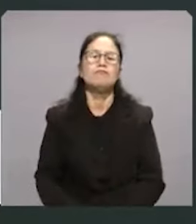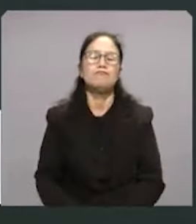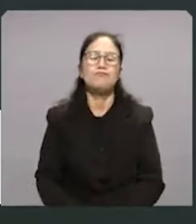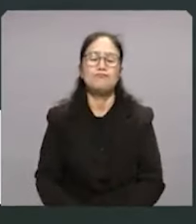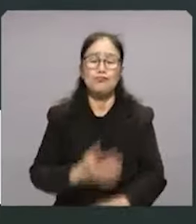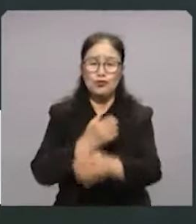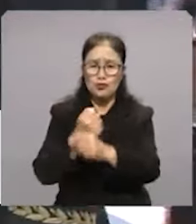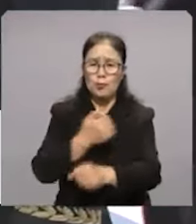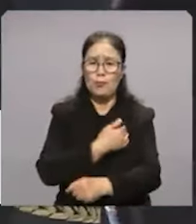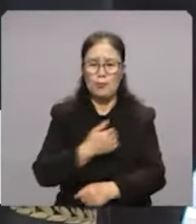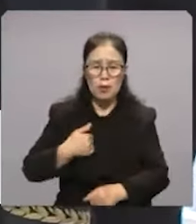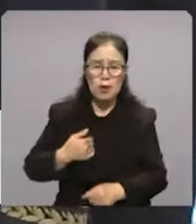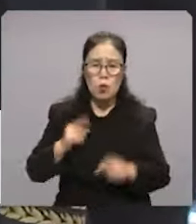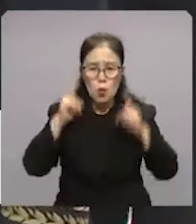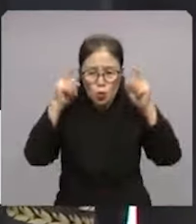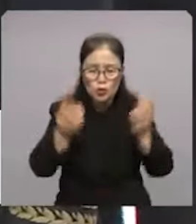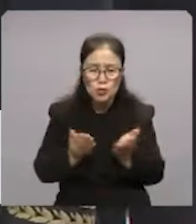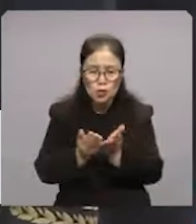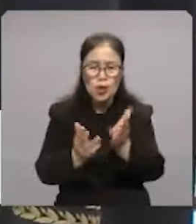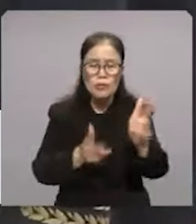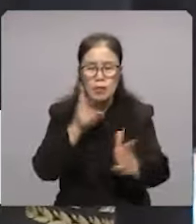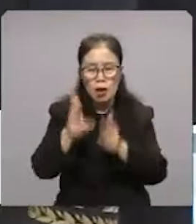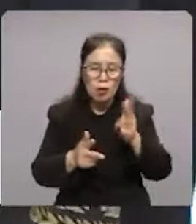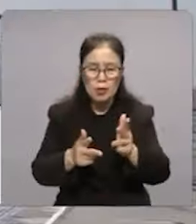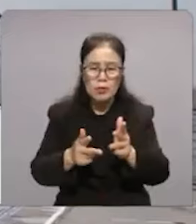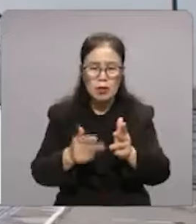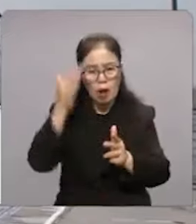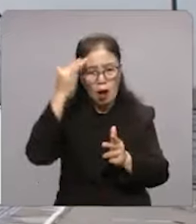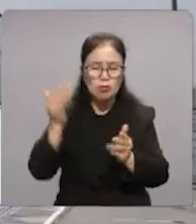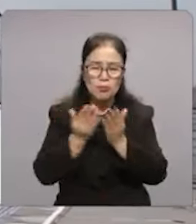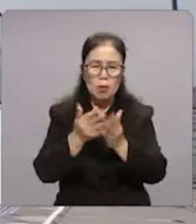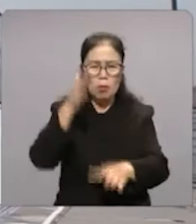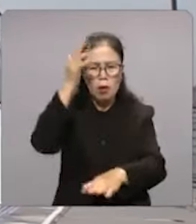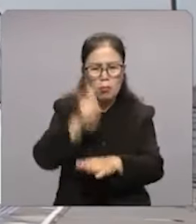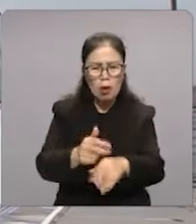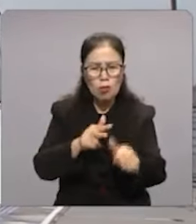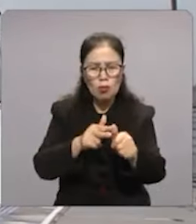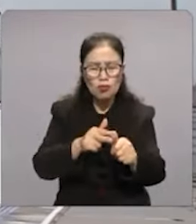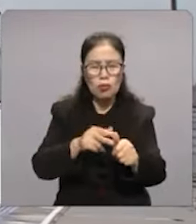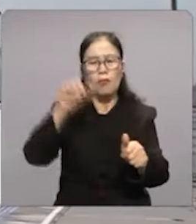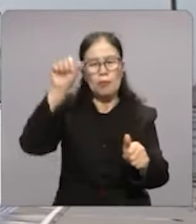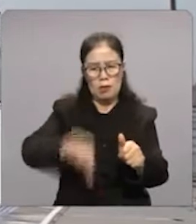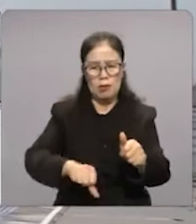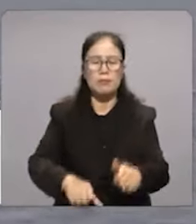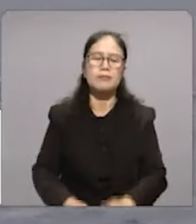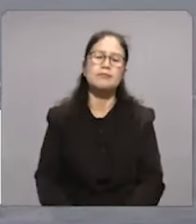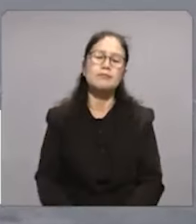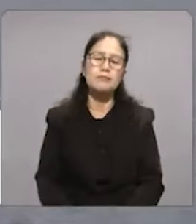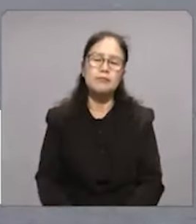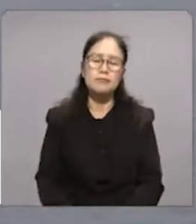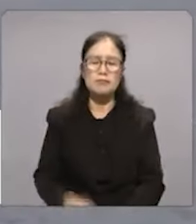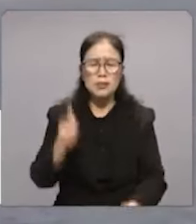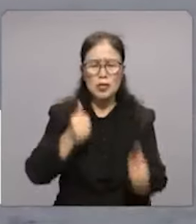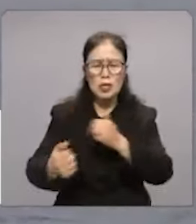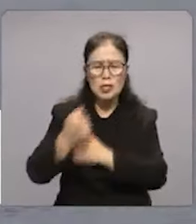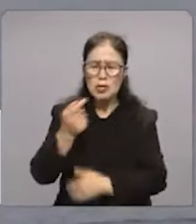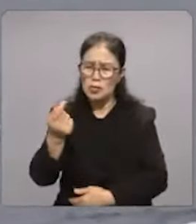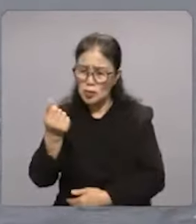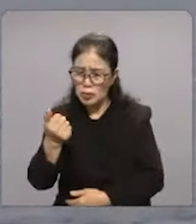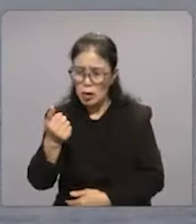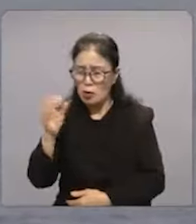수주를 자신했던 호주 호위함 사업에서 K조선은 최종 후보에도 오르지 못했습니다. 경쟁력이 낮다고